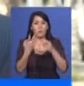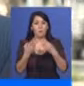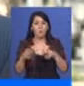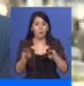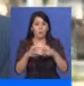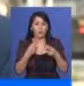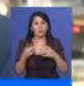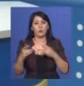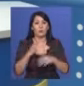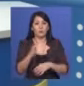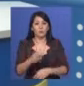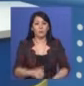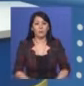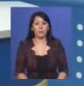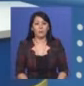үлкен қойылым болады.